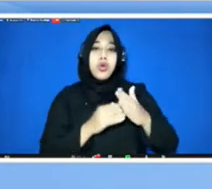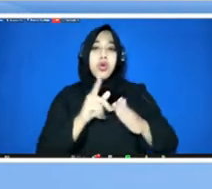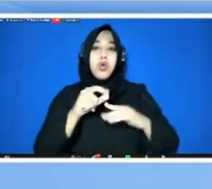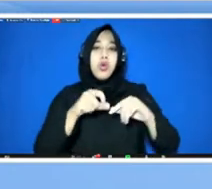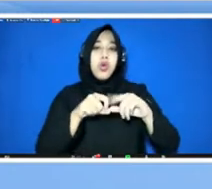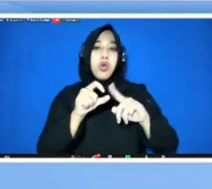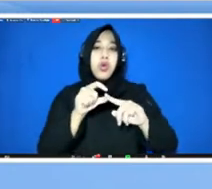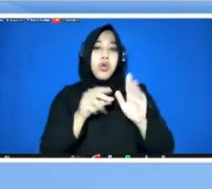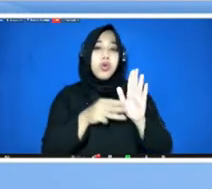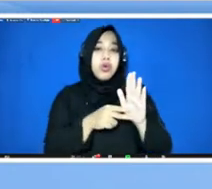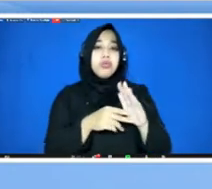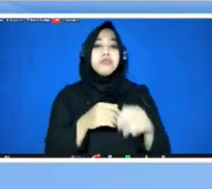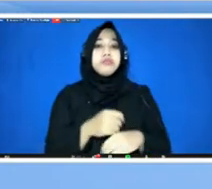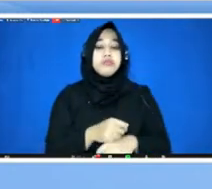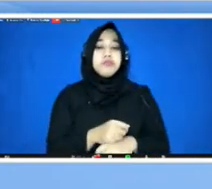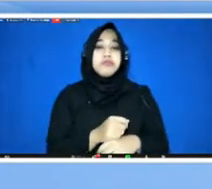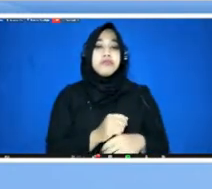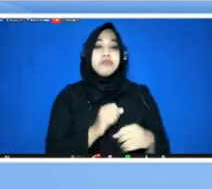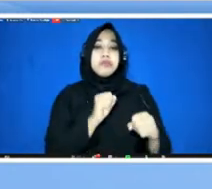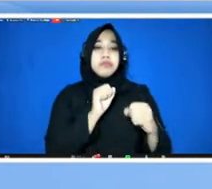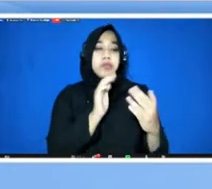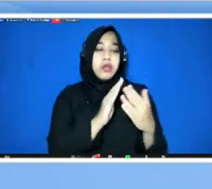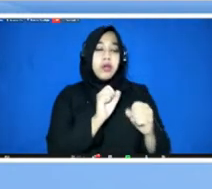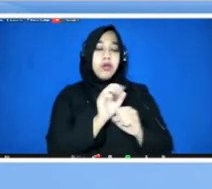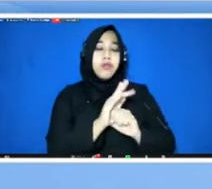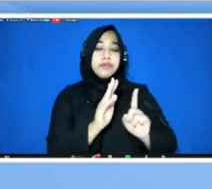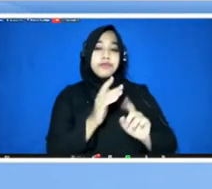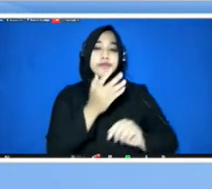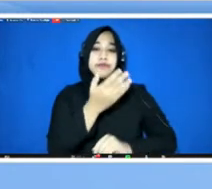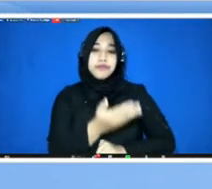langkah penanganan pandemi COVID-19.